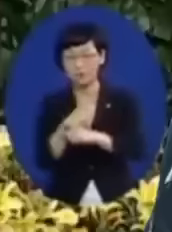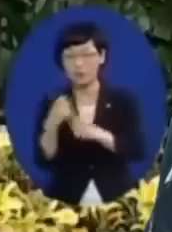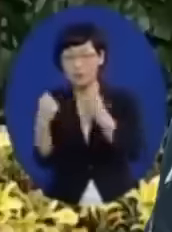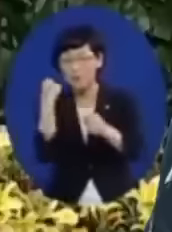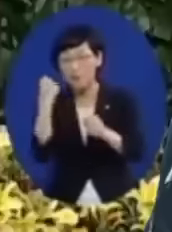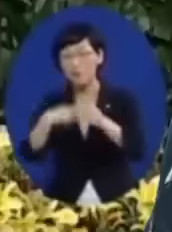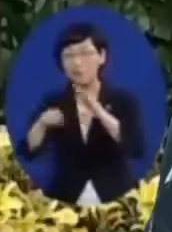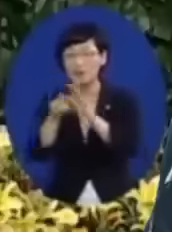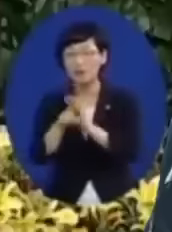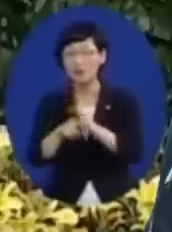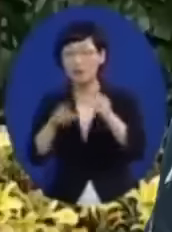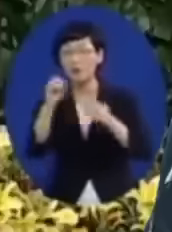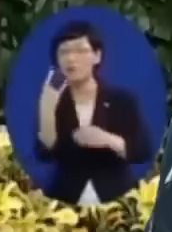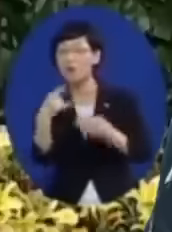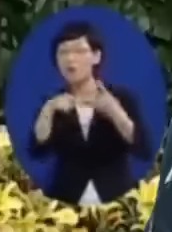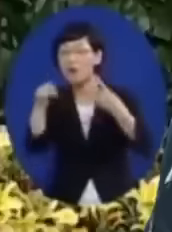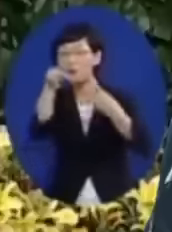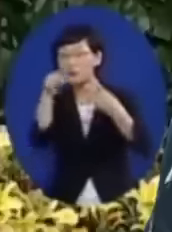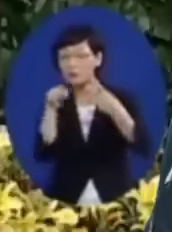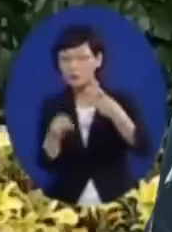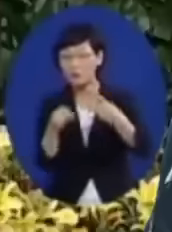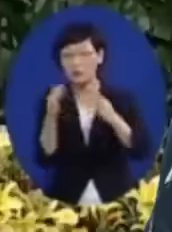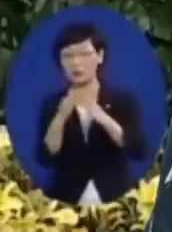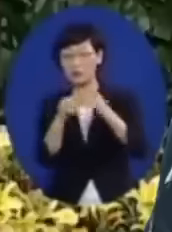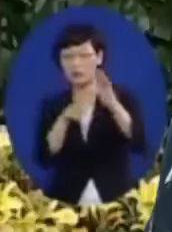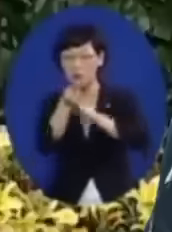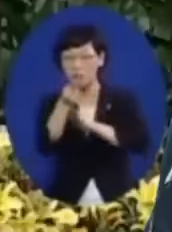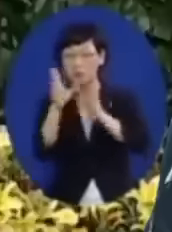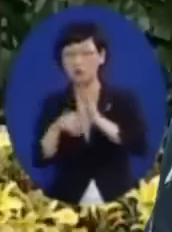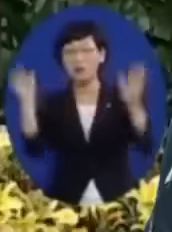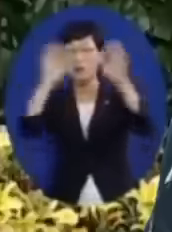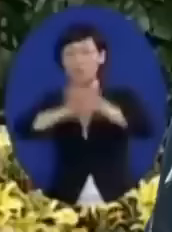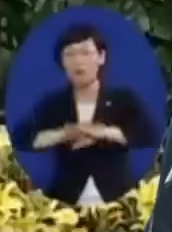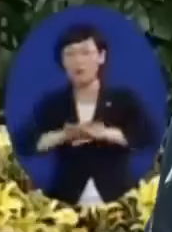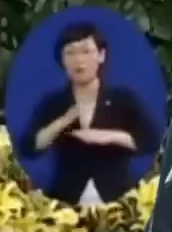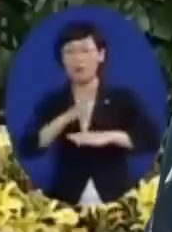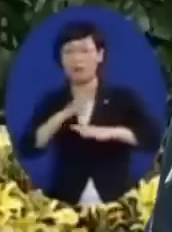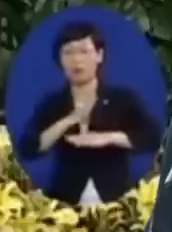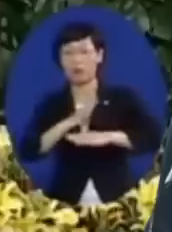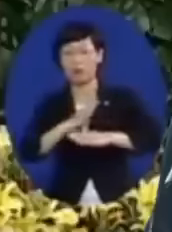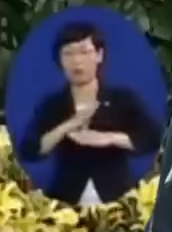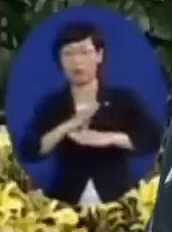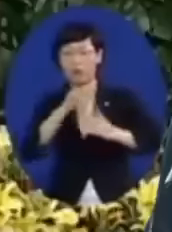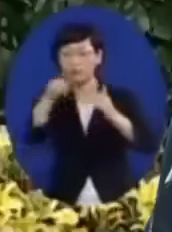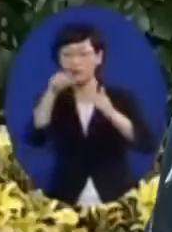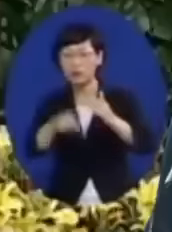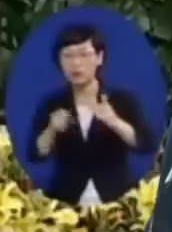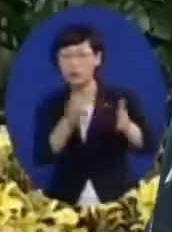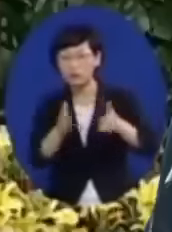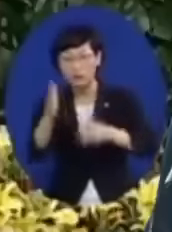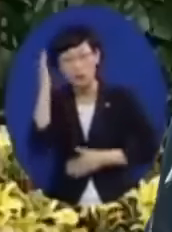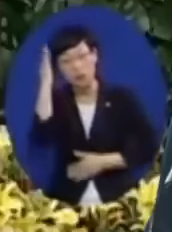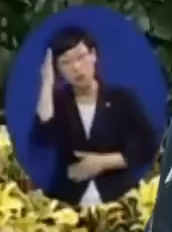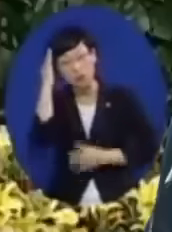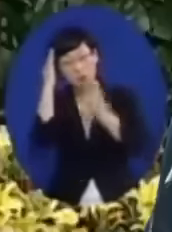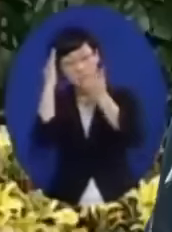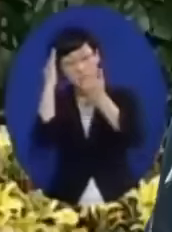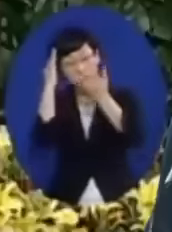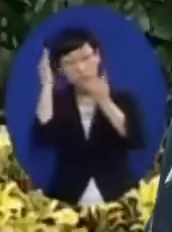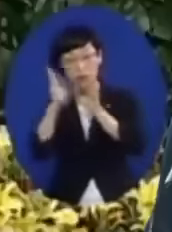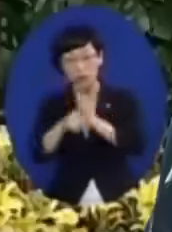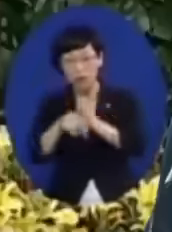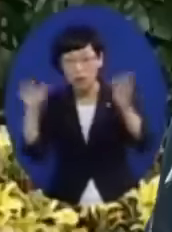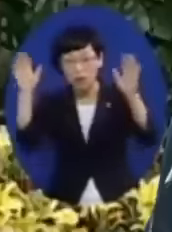도망가다가 밤이 다가와 두려움과 절망 중에서 들에서 돌베개하고 자는데 꿈에 하나님의